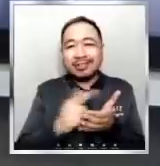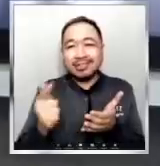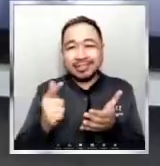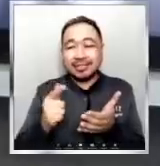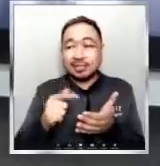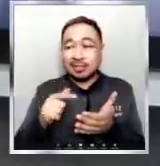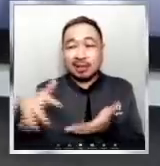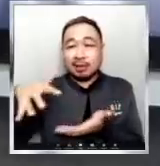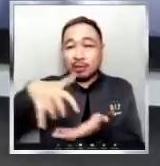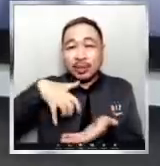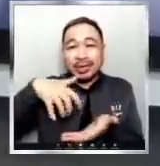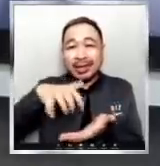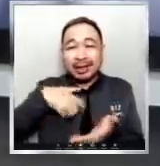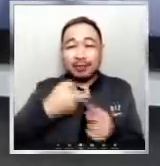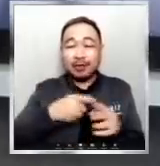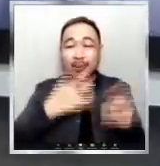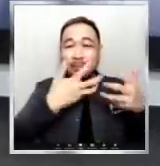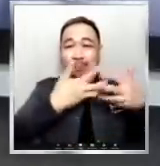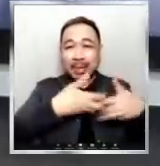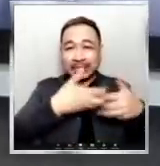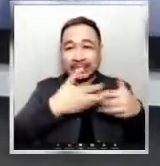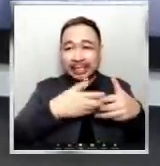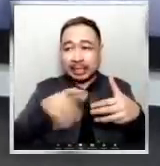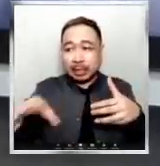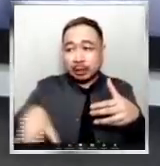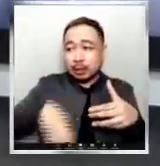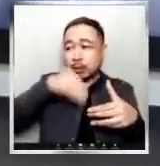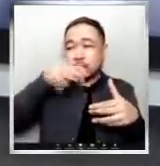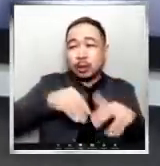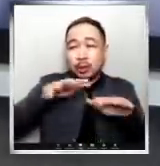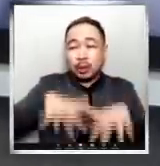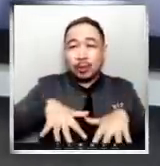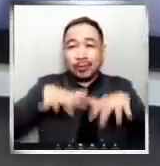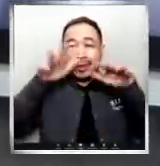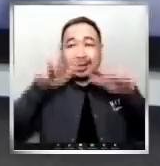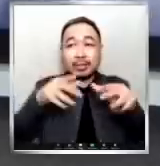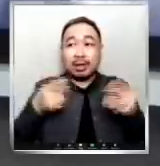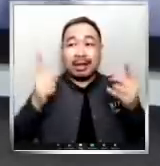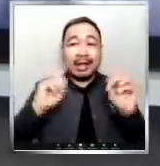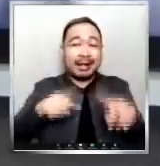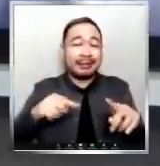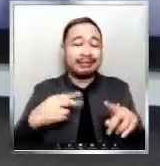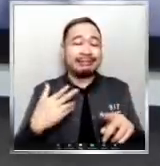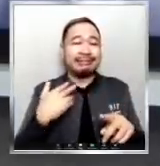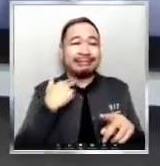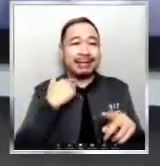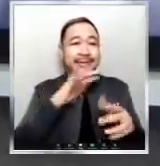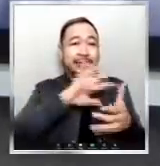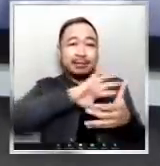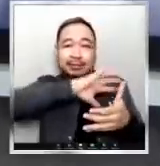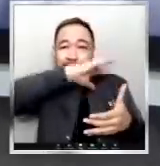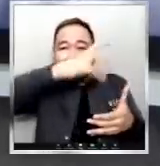Manila. Sa dami ng basura, bumigay ang pangsalok ng basura sa pumping station. At yan ang tinutukan ni John